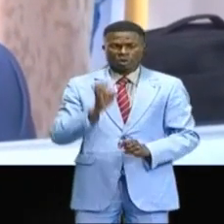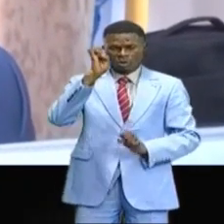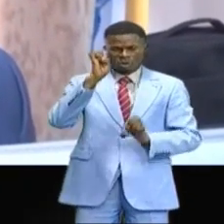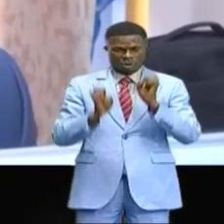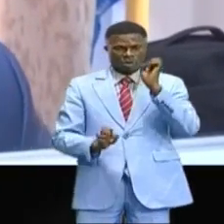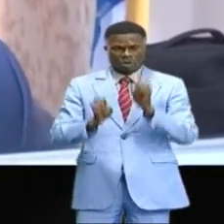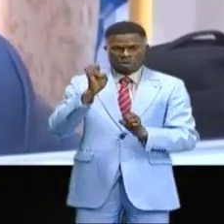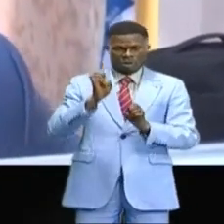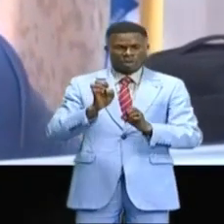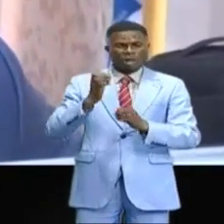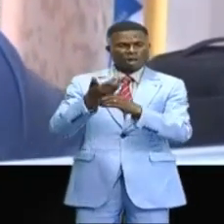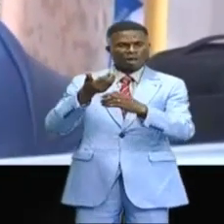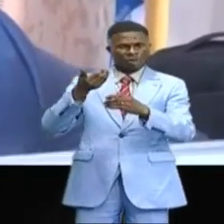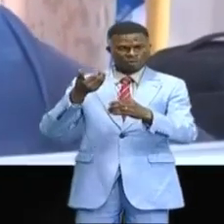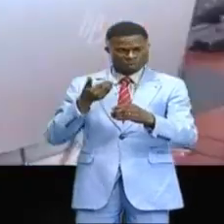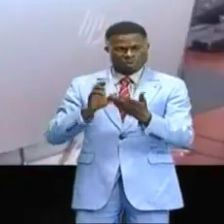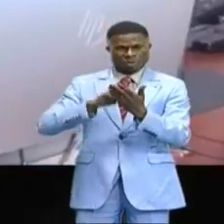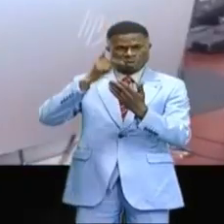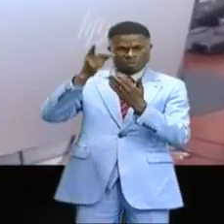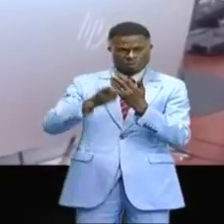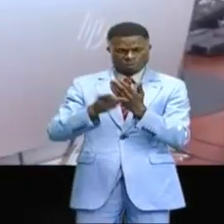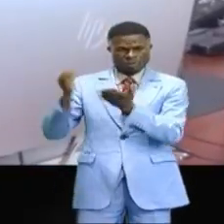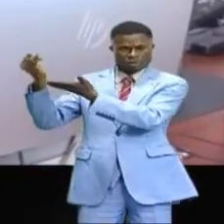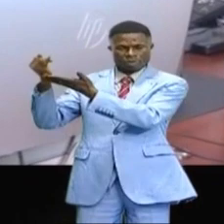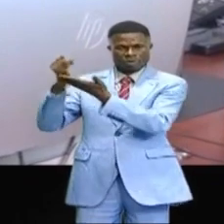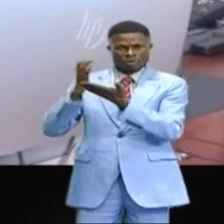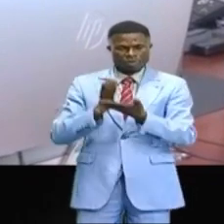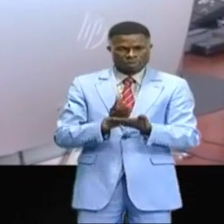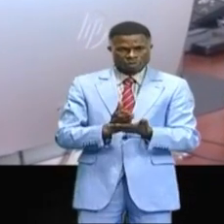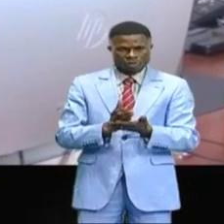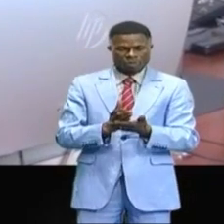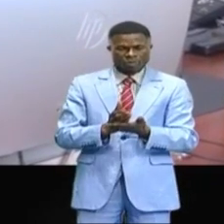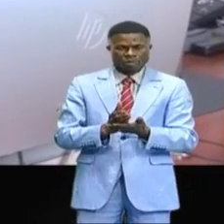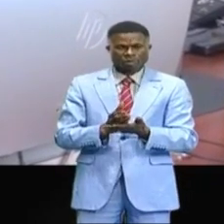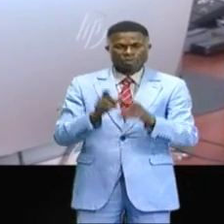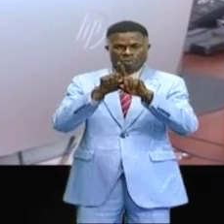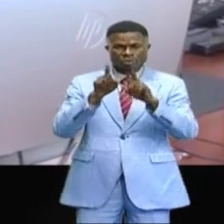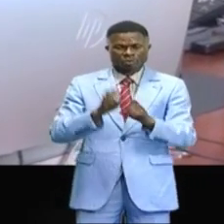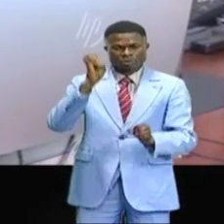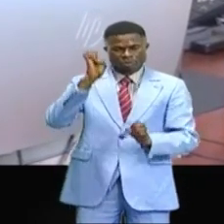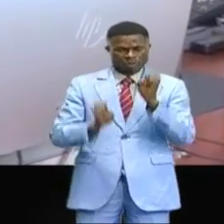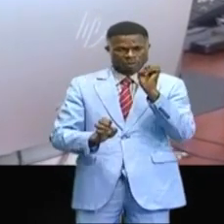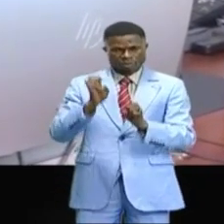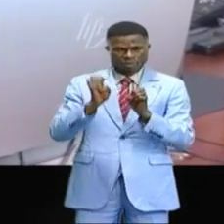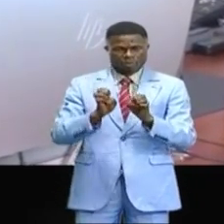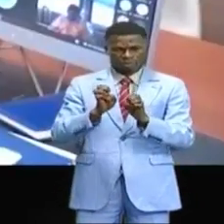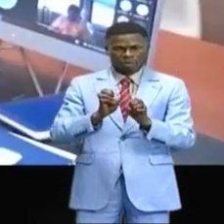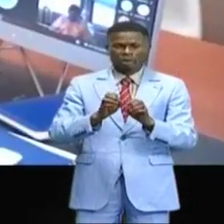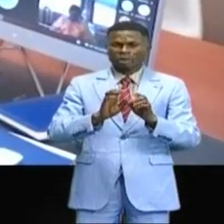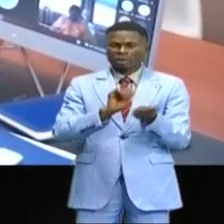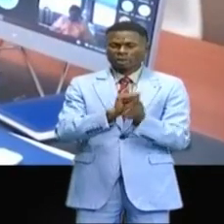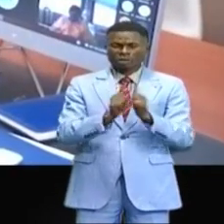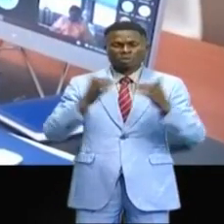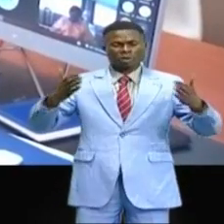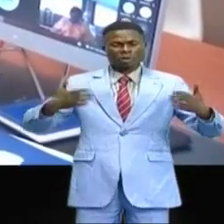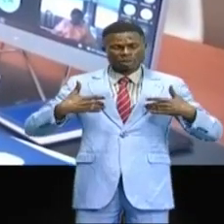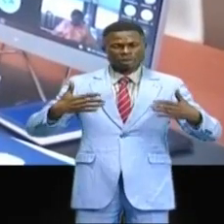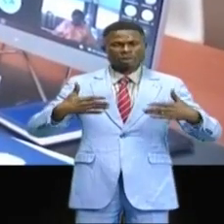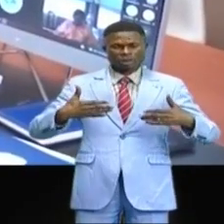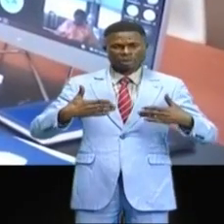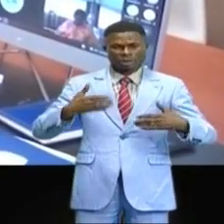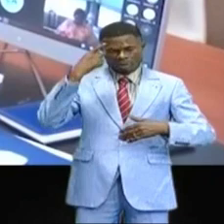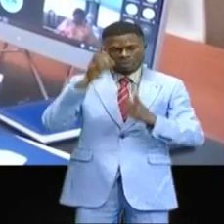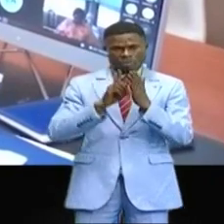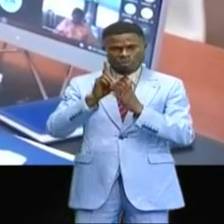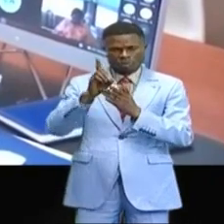l'évaluation préalable des projets d'investissement, y compris l'évaluation des impacts climatiques, au développement